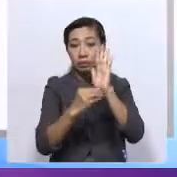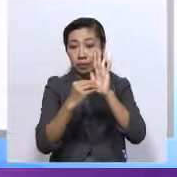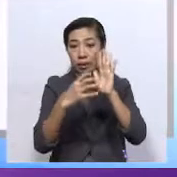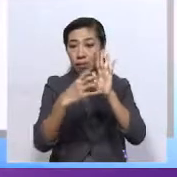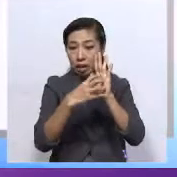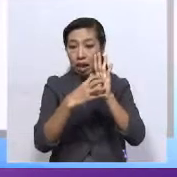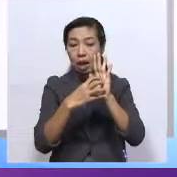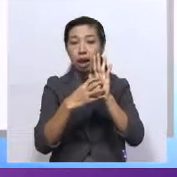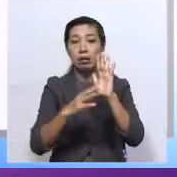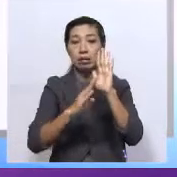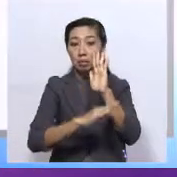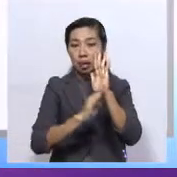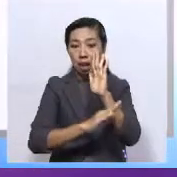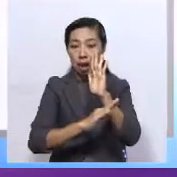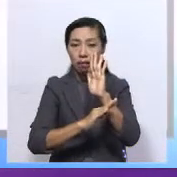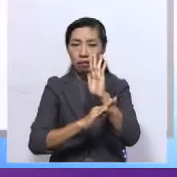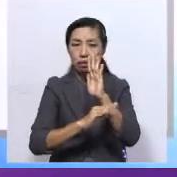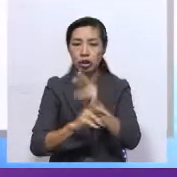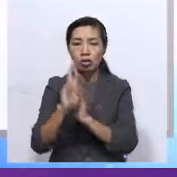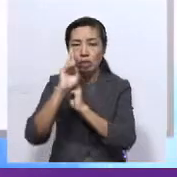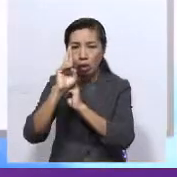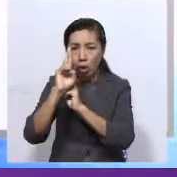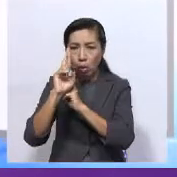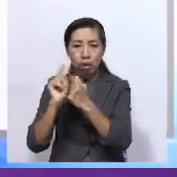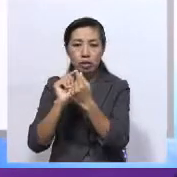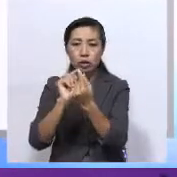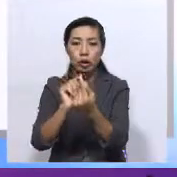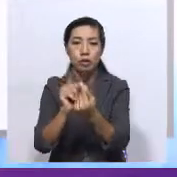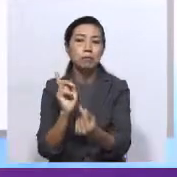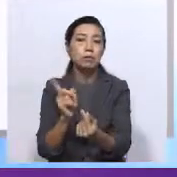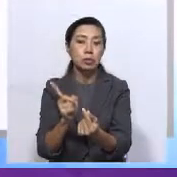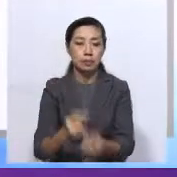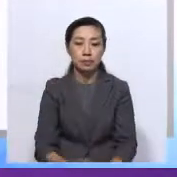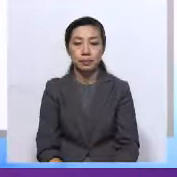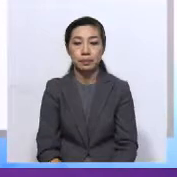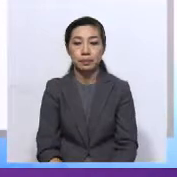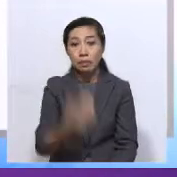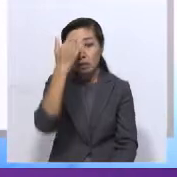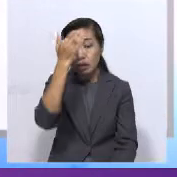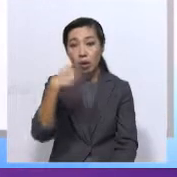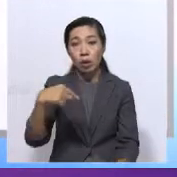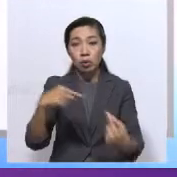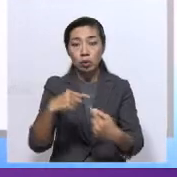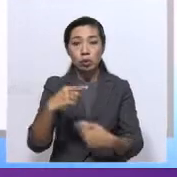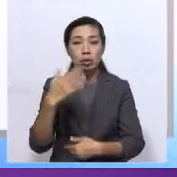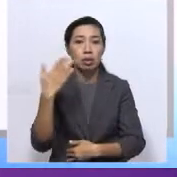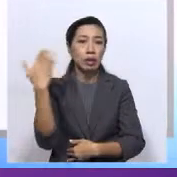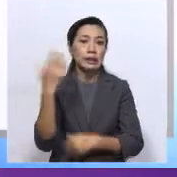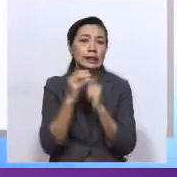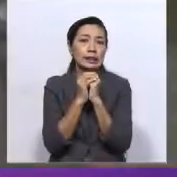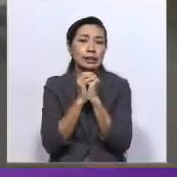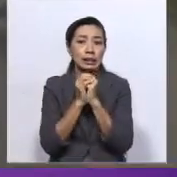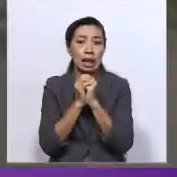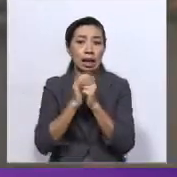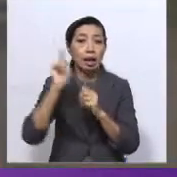และปริมณฑลรวมถึงภาคตะวันออกยังต้องเฝ้าระวังในพื้นที่เดิมต่อไปอีกนะคะเนื่องจากว่าบริเวณความกดอากาศสูงกำ